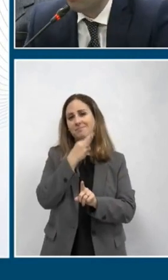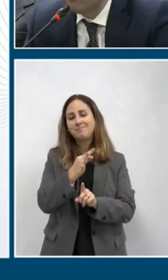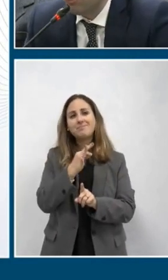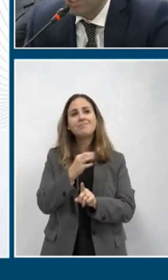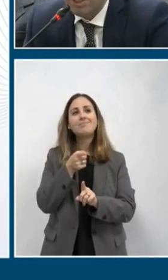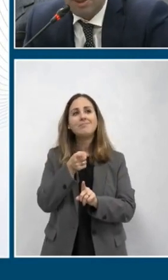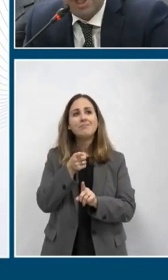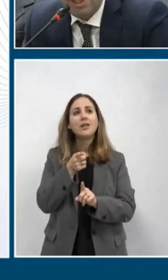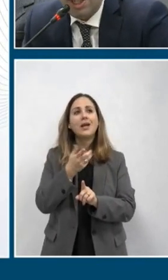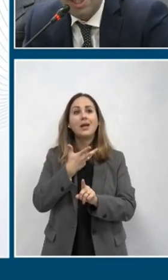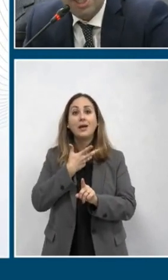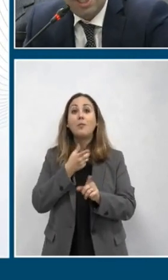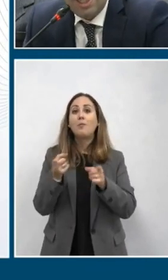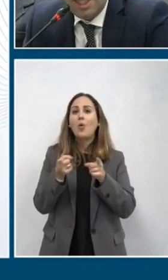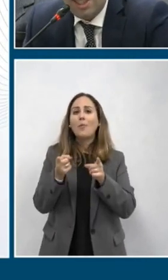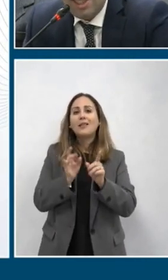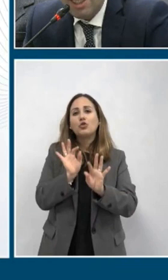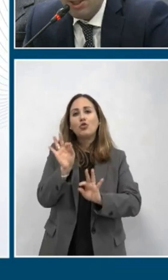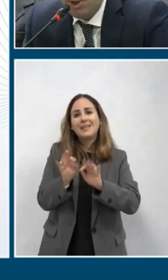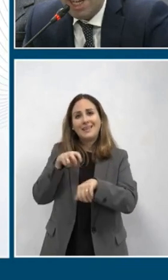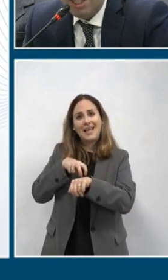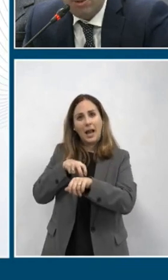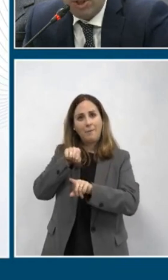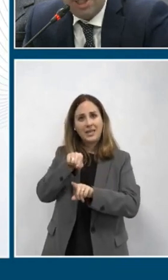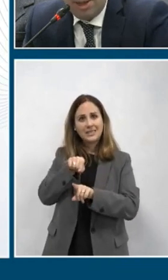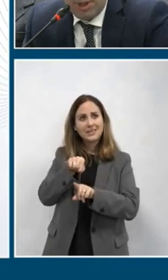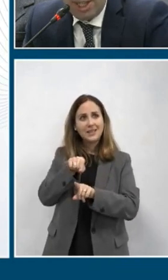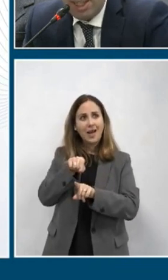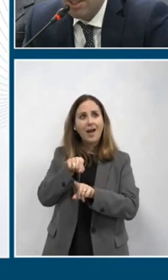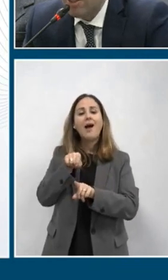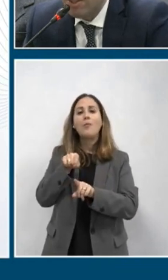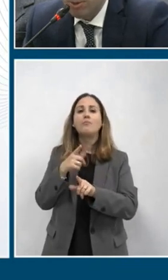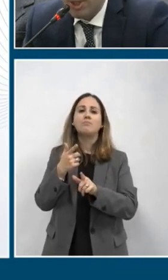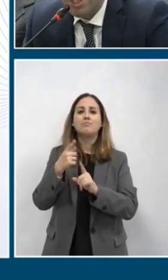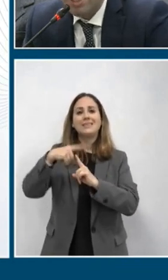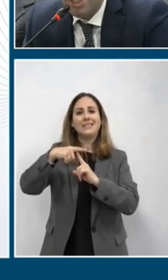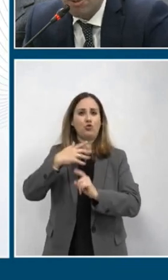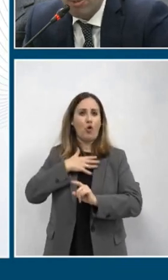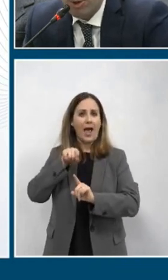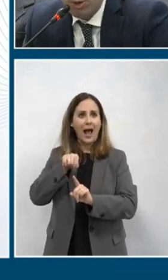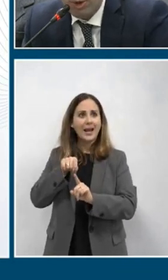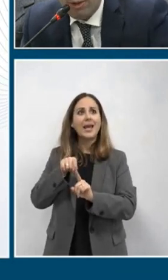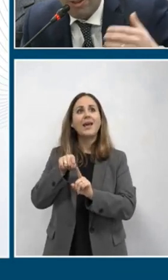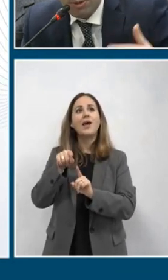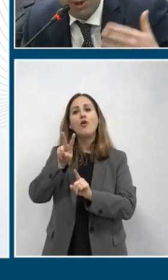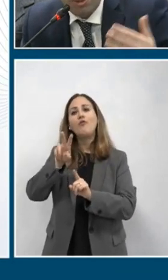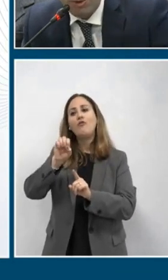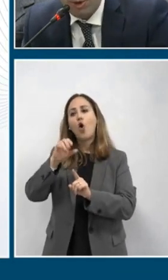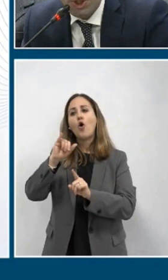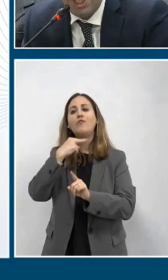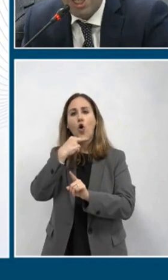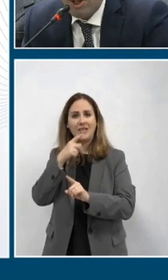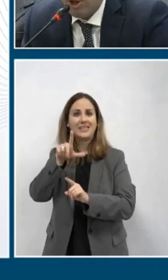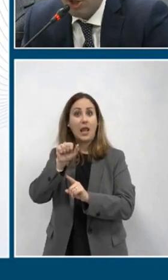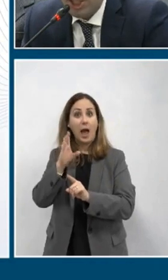con Jordan Don Vito che è la terapista titolare di voicelab è una slide che abbiamo costruito aveva